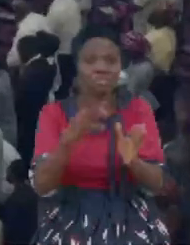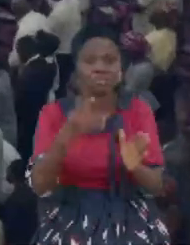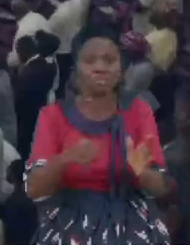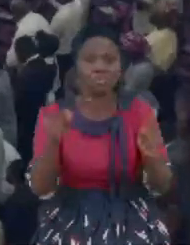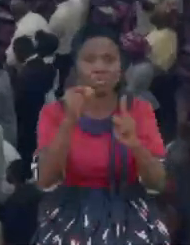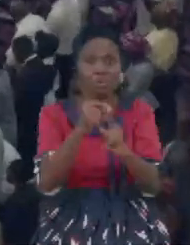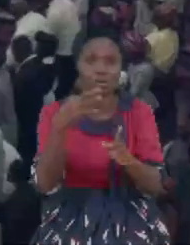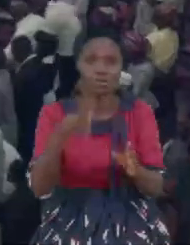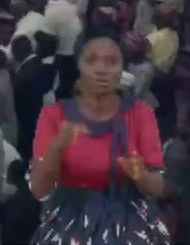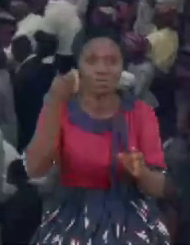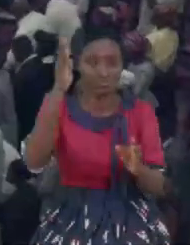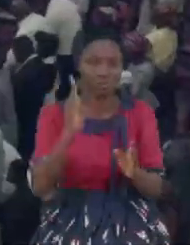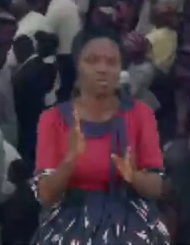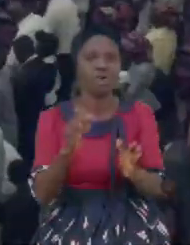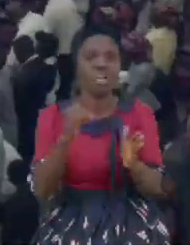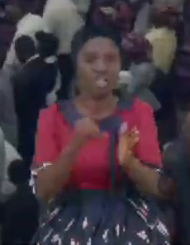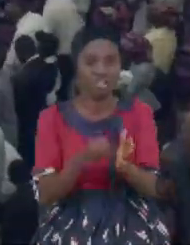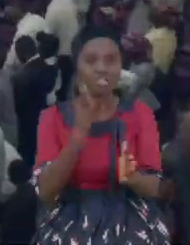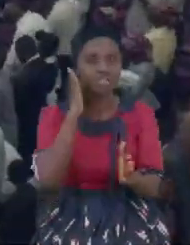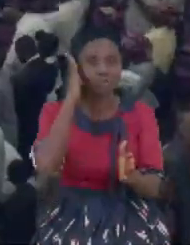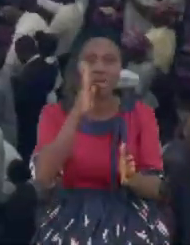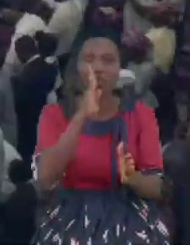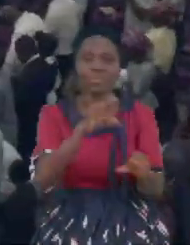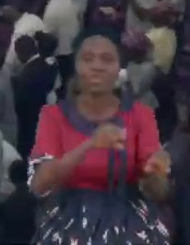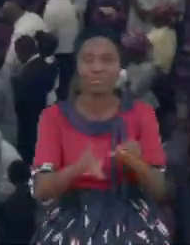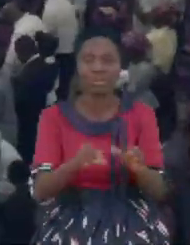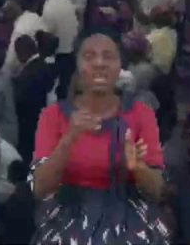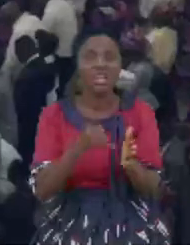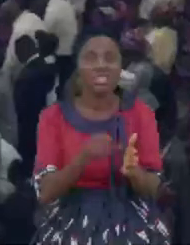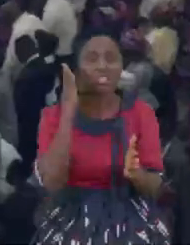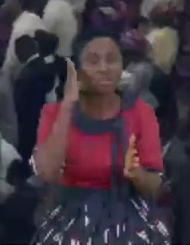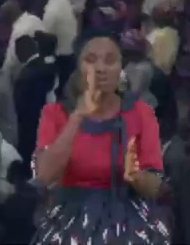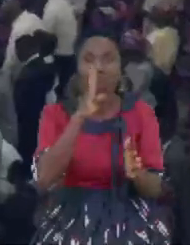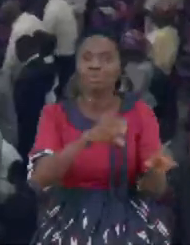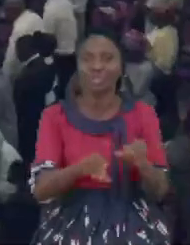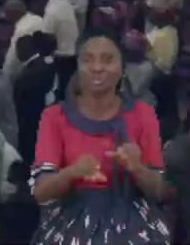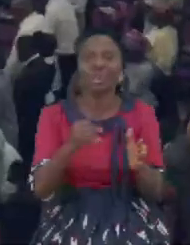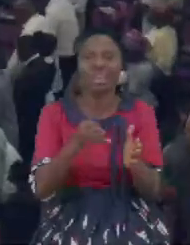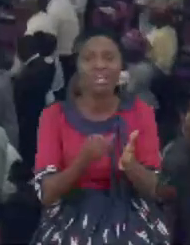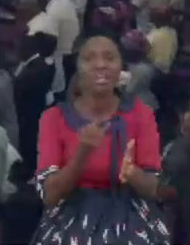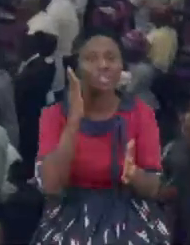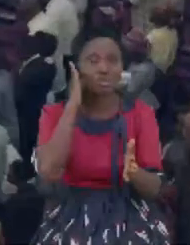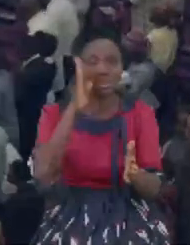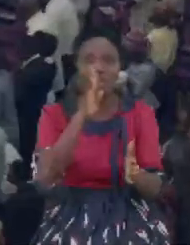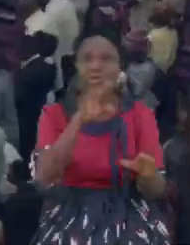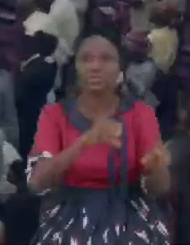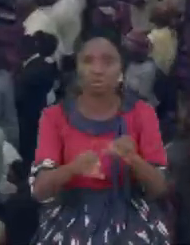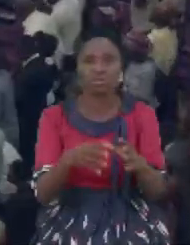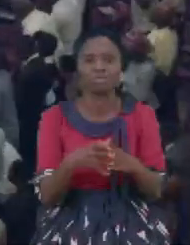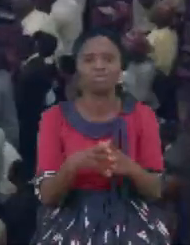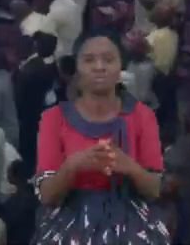l'accomplissement de la parole de Dieu, ce sera fait. Ce sera fait. Ce sera